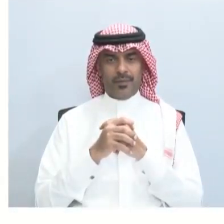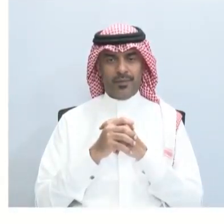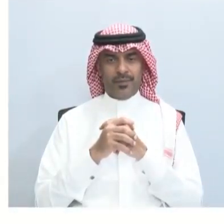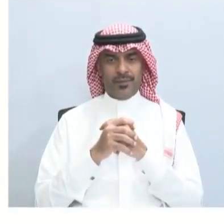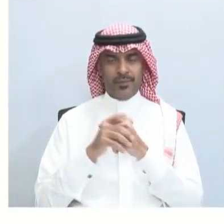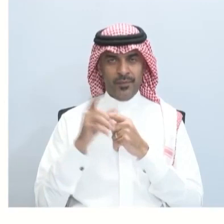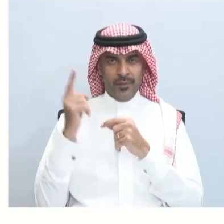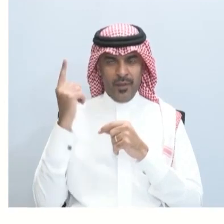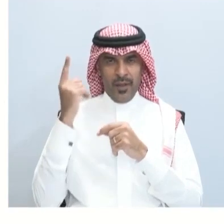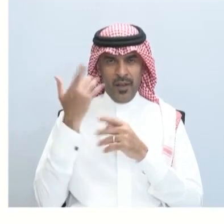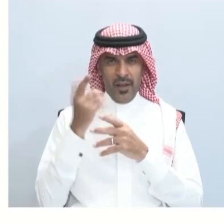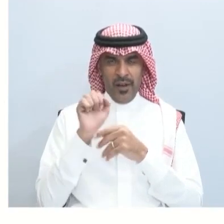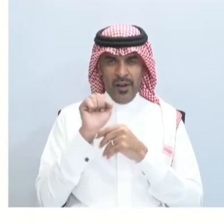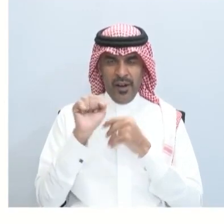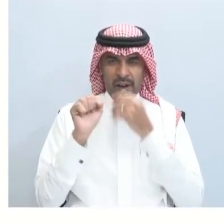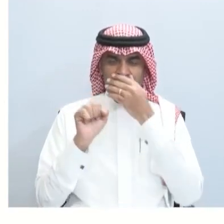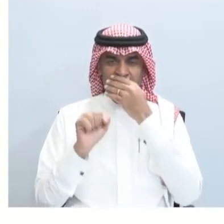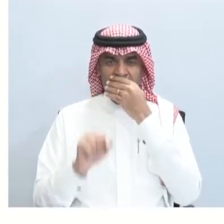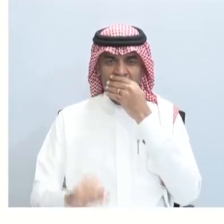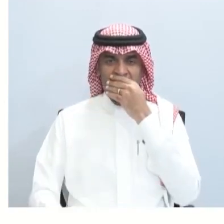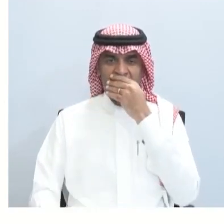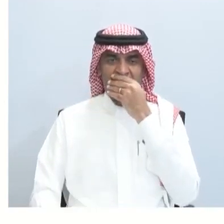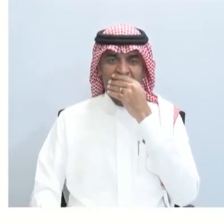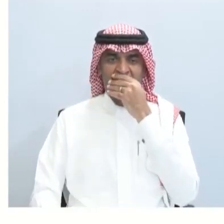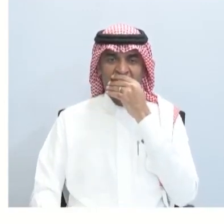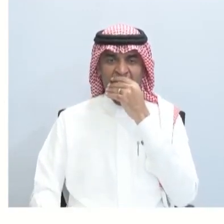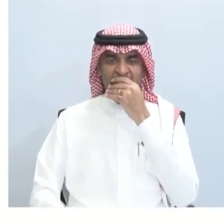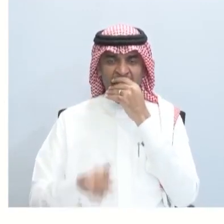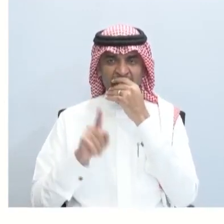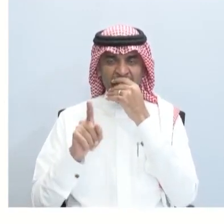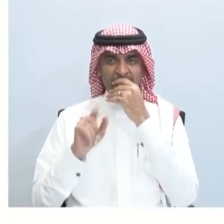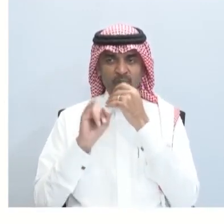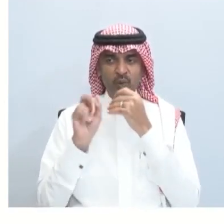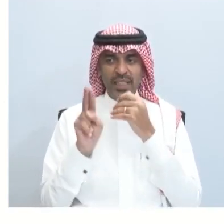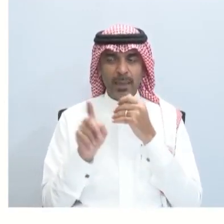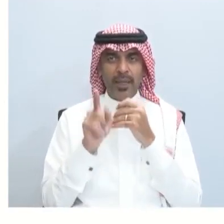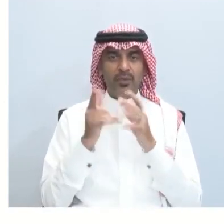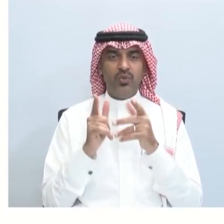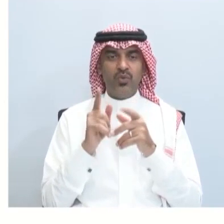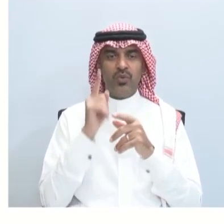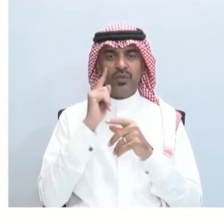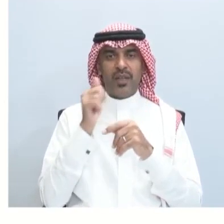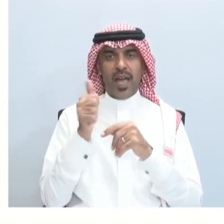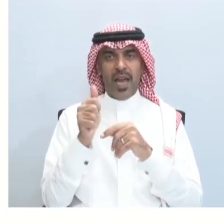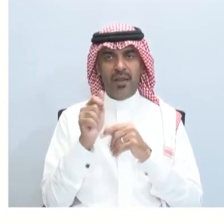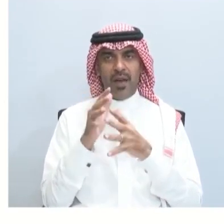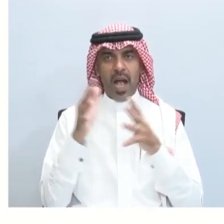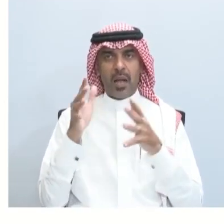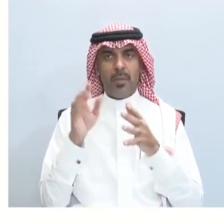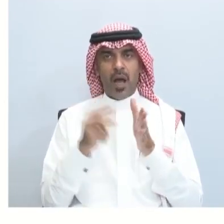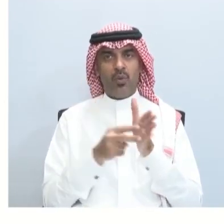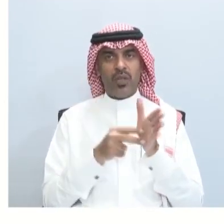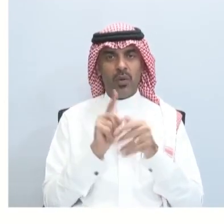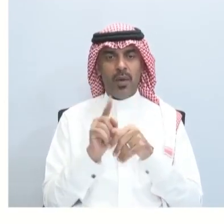تبين الامثله اعلى خصائص المتباينه وهذه الخصائص صحيحه عندما الف اكبر من او تساوي باء